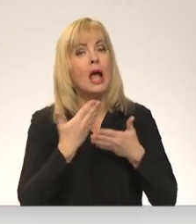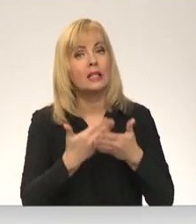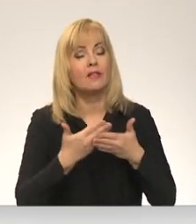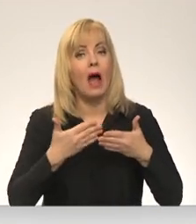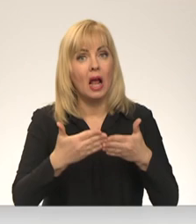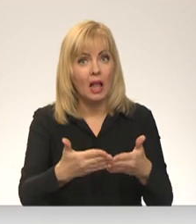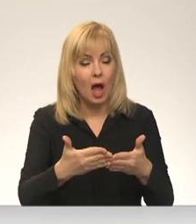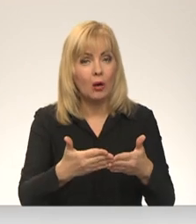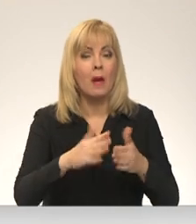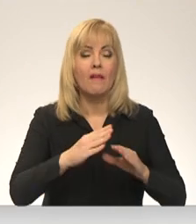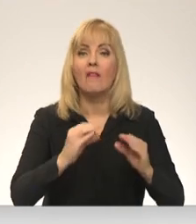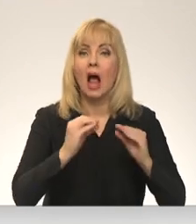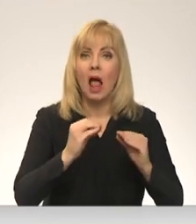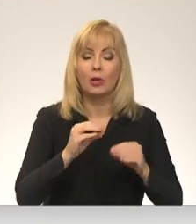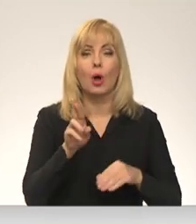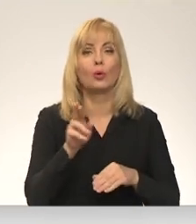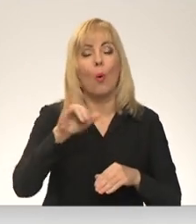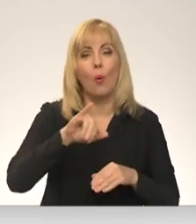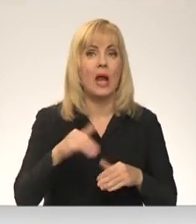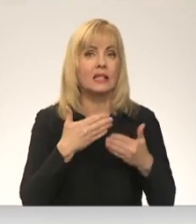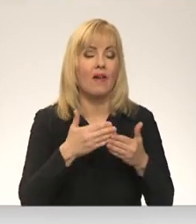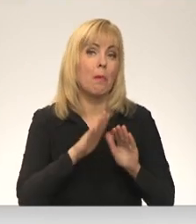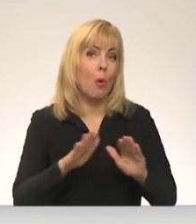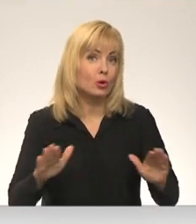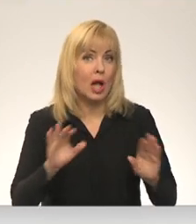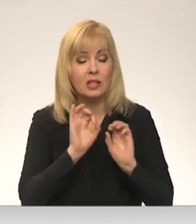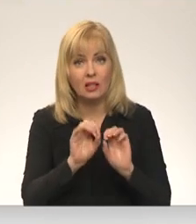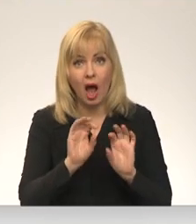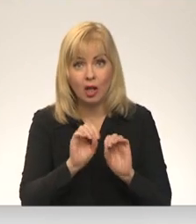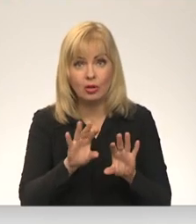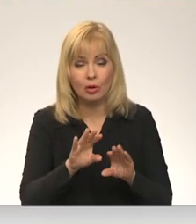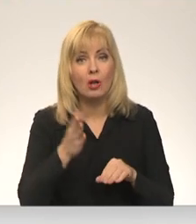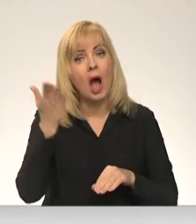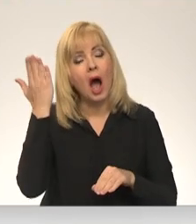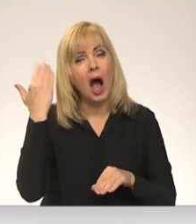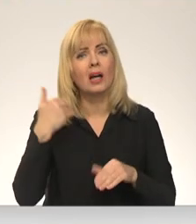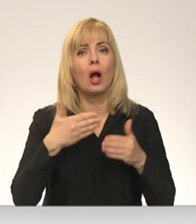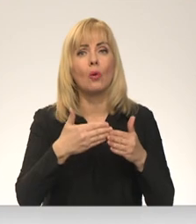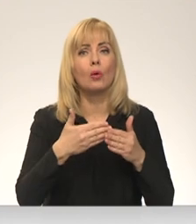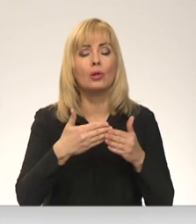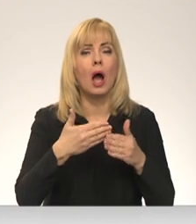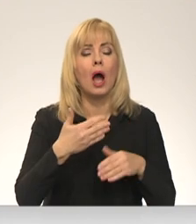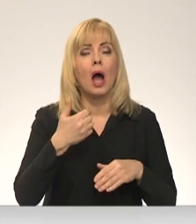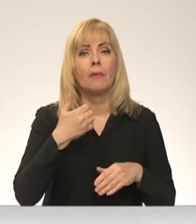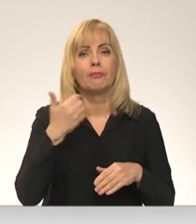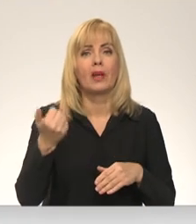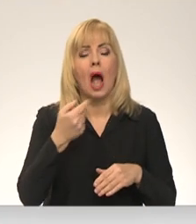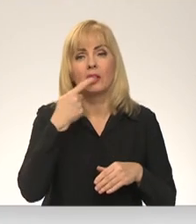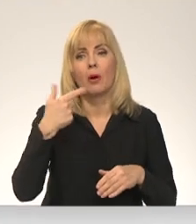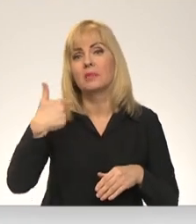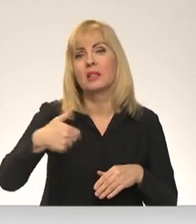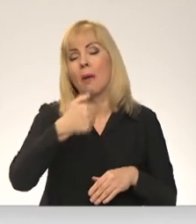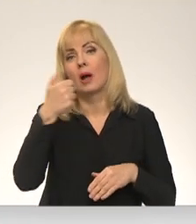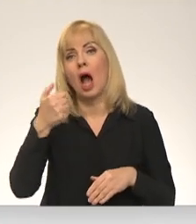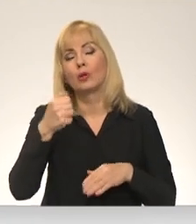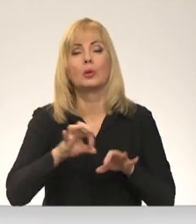uzskrējusi ledus gabalam. Rojas jūras zvejniecības muzejs stāsta, ka varbūt tas ir MB tipa kuģis no pagājušā gadsimta 70.